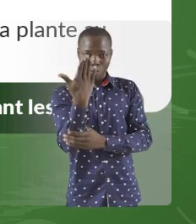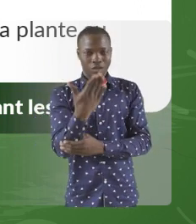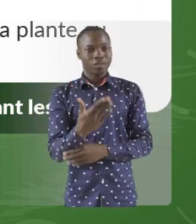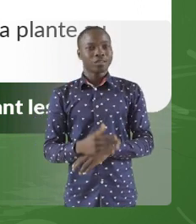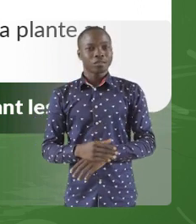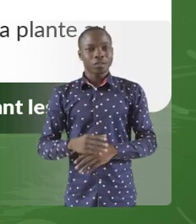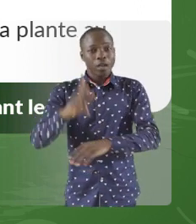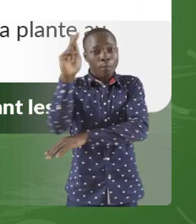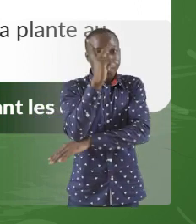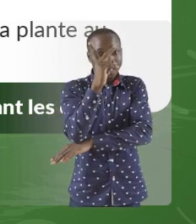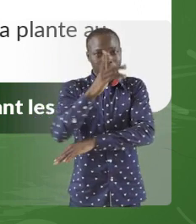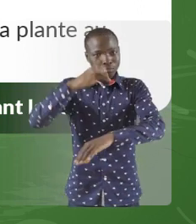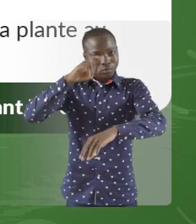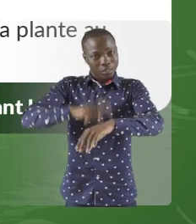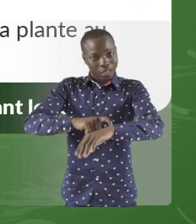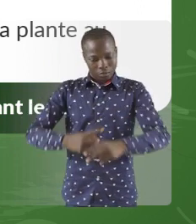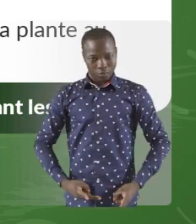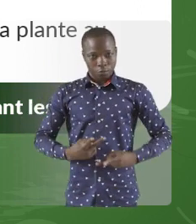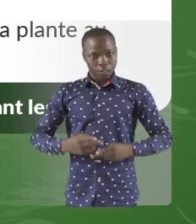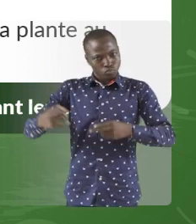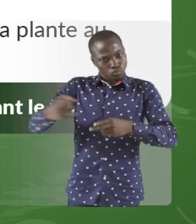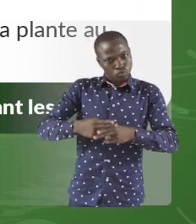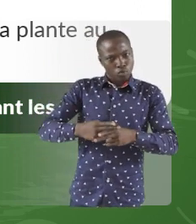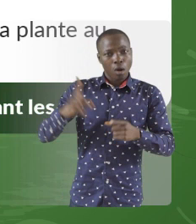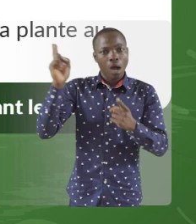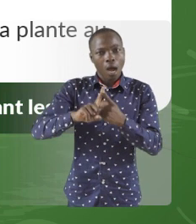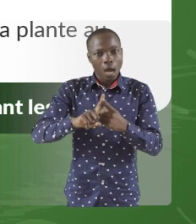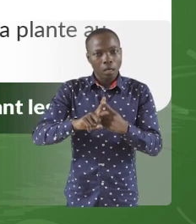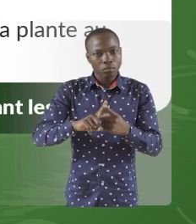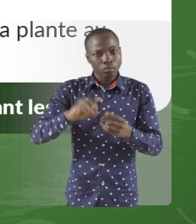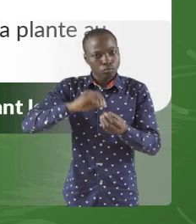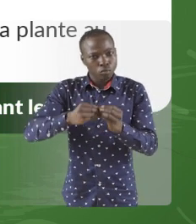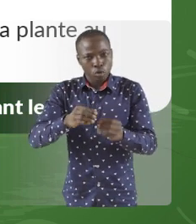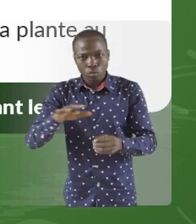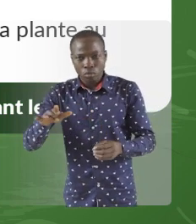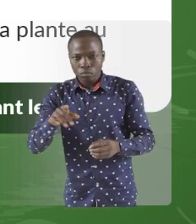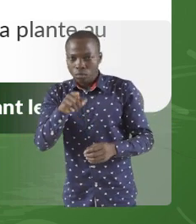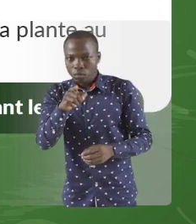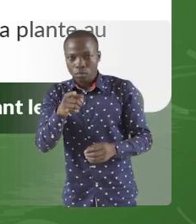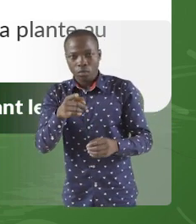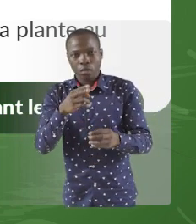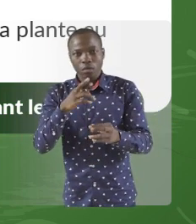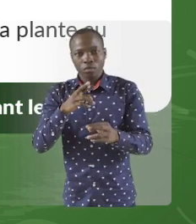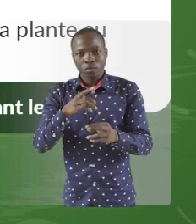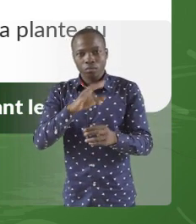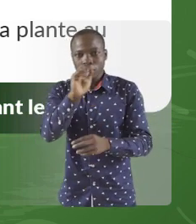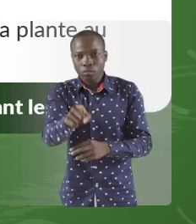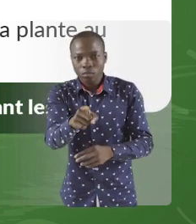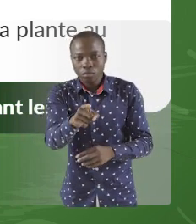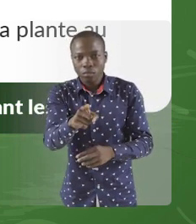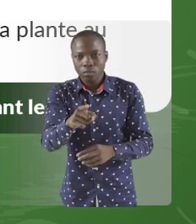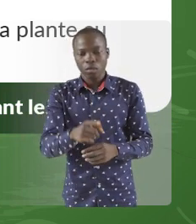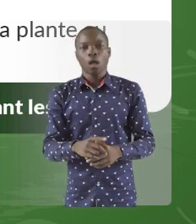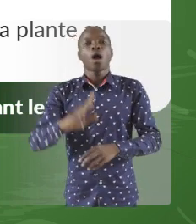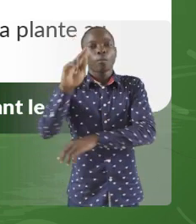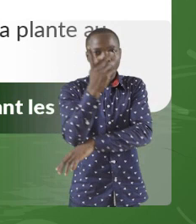court et à... Donc, les plantes à cycle court, généralement, on les associe. Donc, c'est